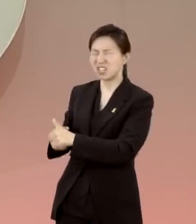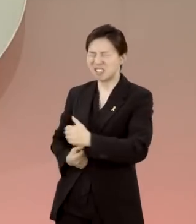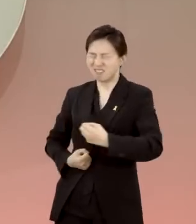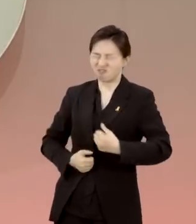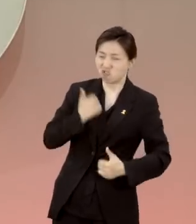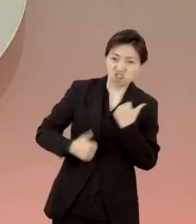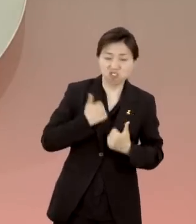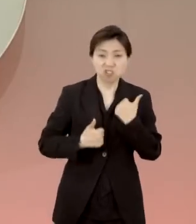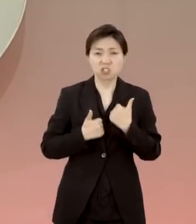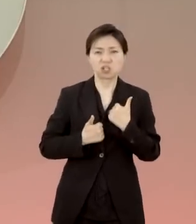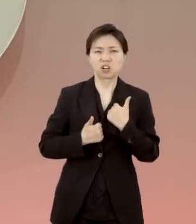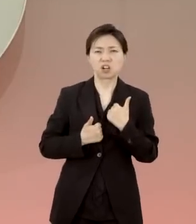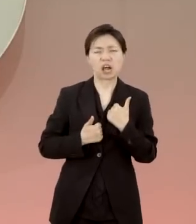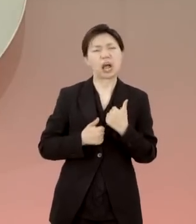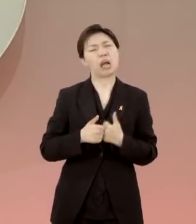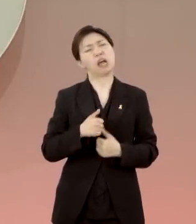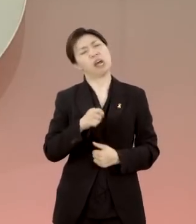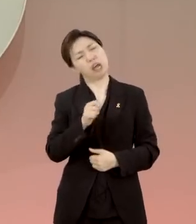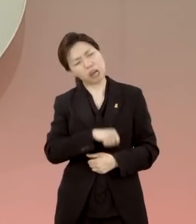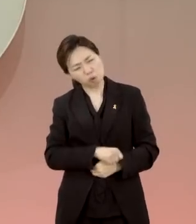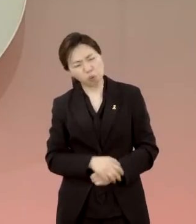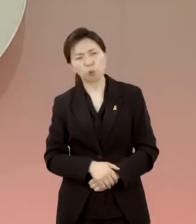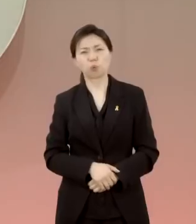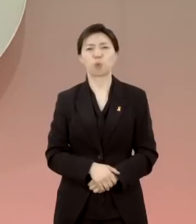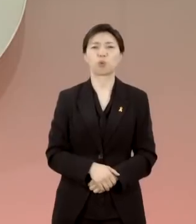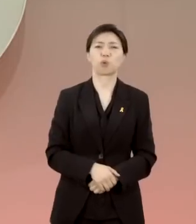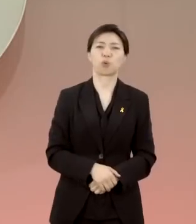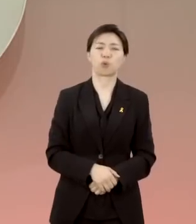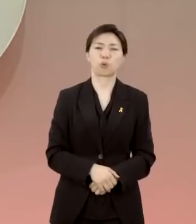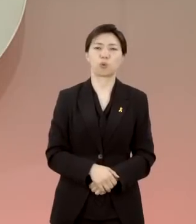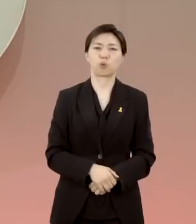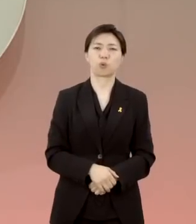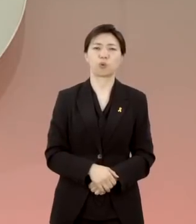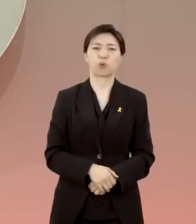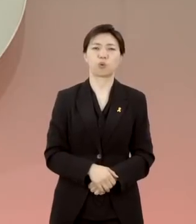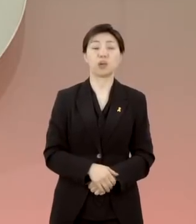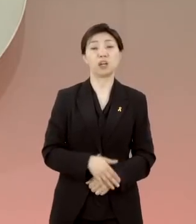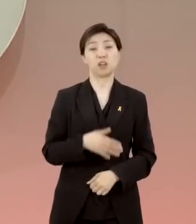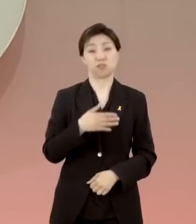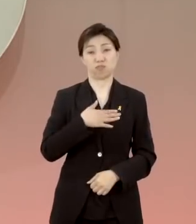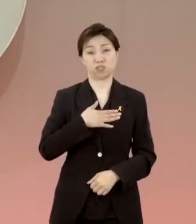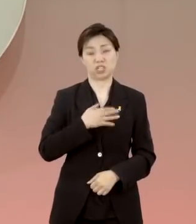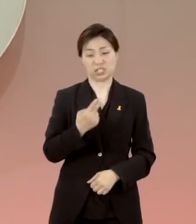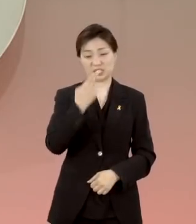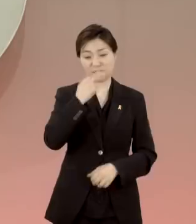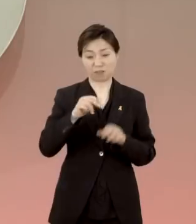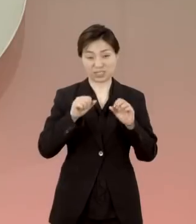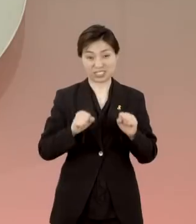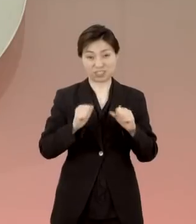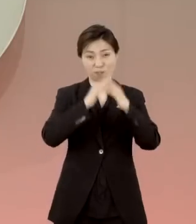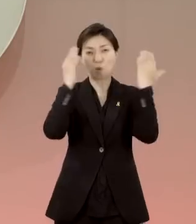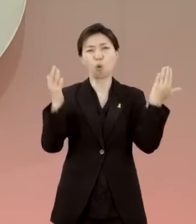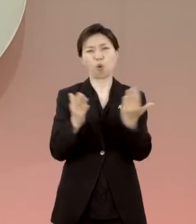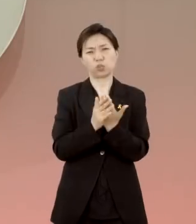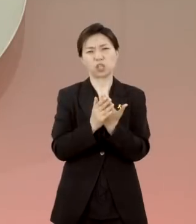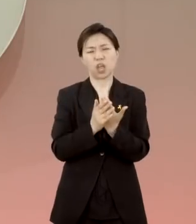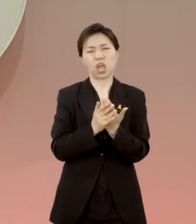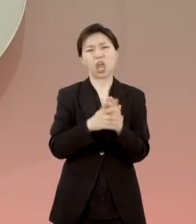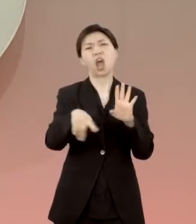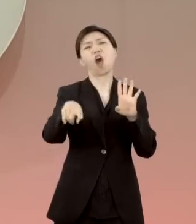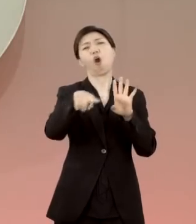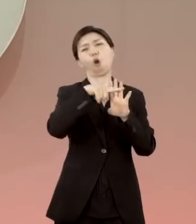욕설을 하고 막 분노를 터트렸구나 야 우리 중생의 업이 이렇게 무섭구나